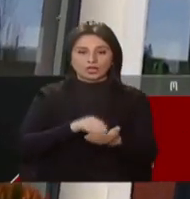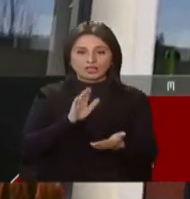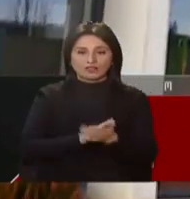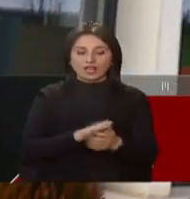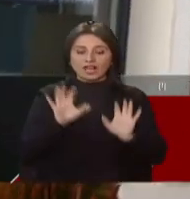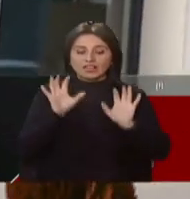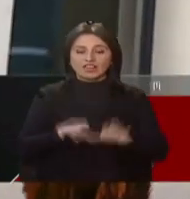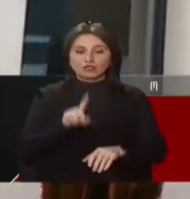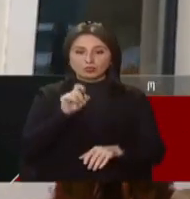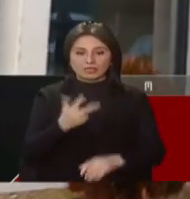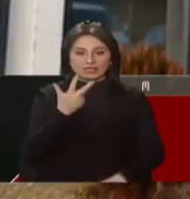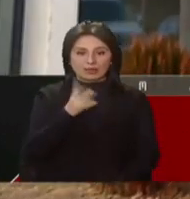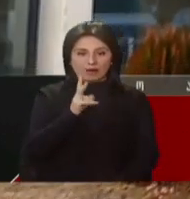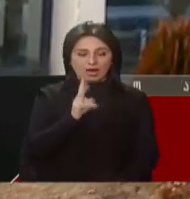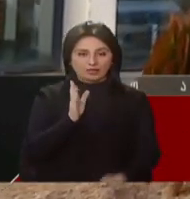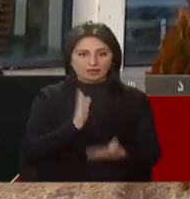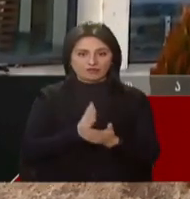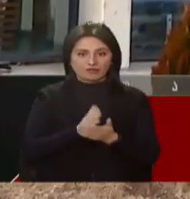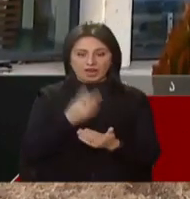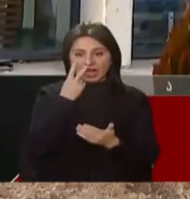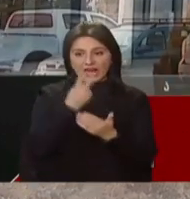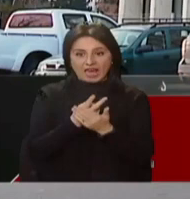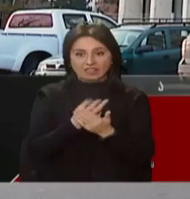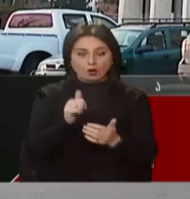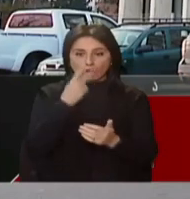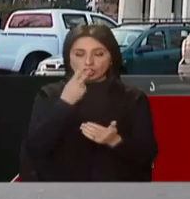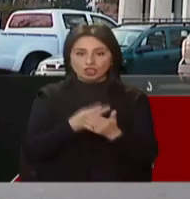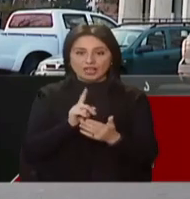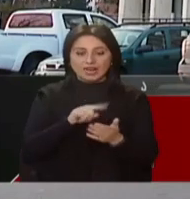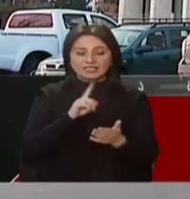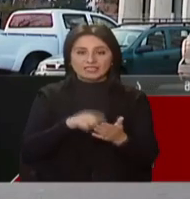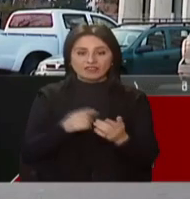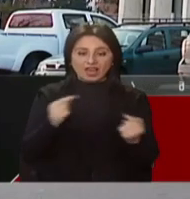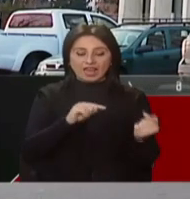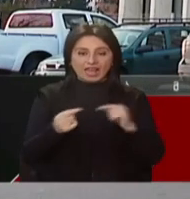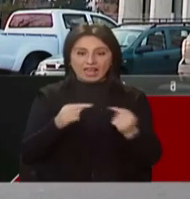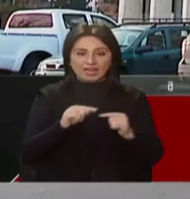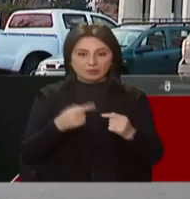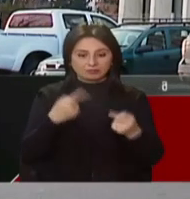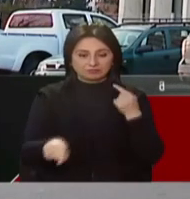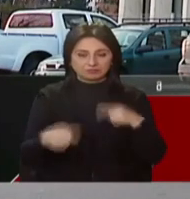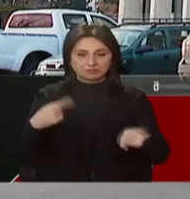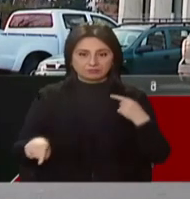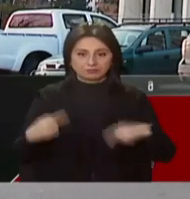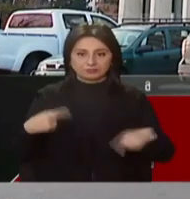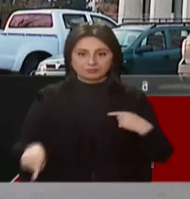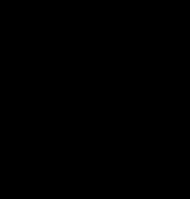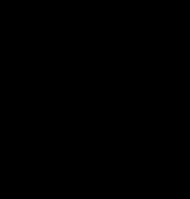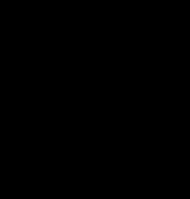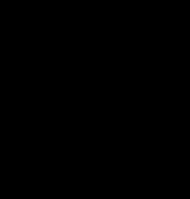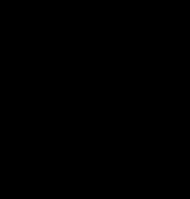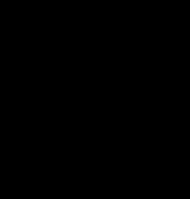Akhla tavjdomareobistvis sami kandidati ebzvis, romelta khedobi, rogorc chans gargvelul sakitkhebze, ertmanetisgan radikalurad ganskhovdeba.